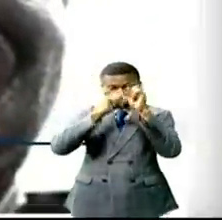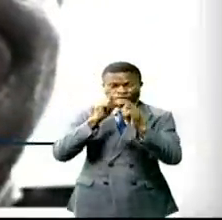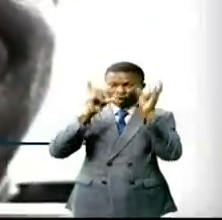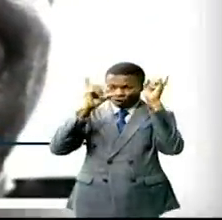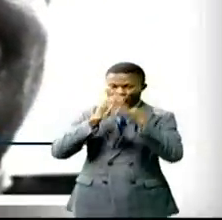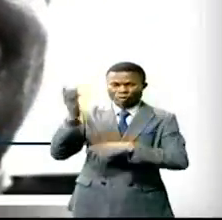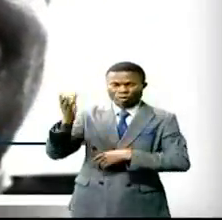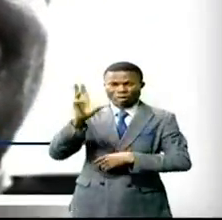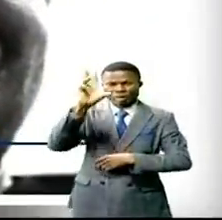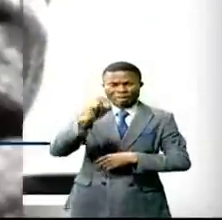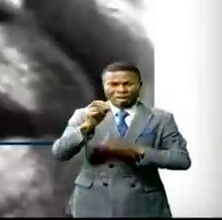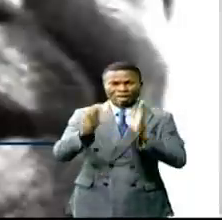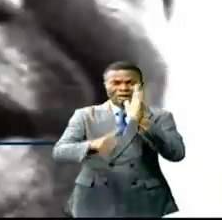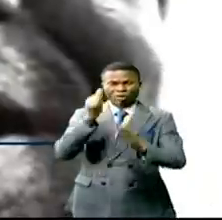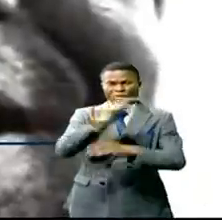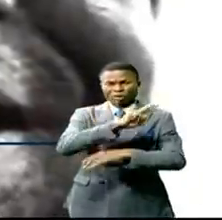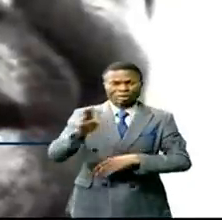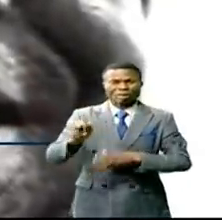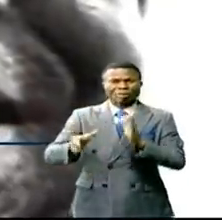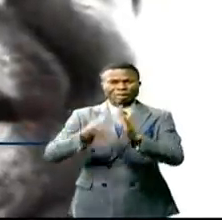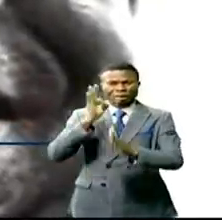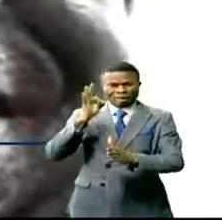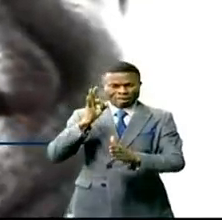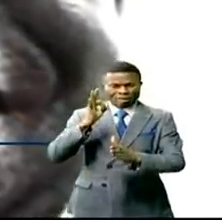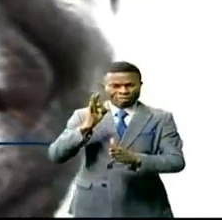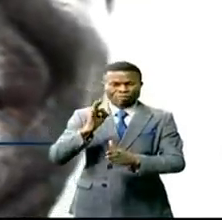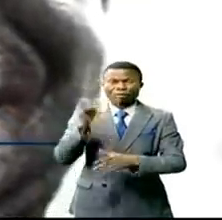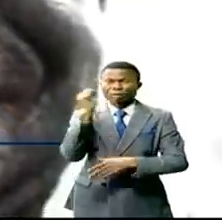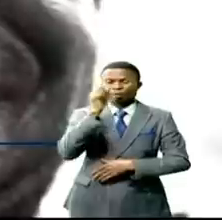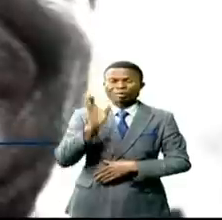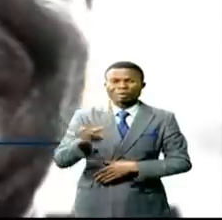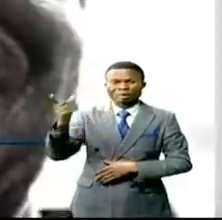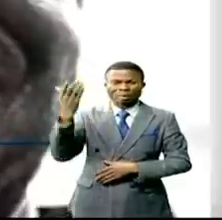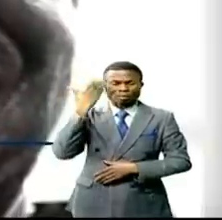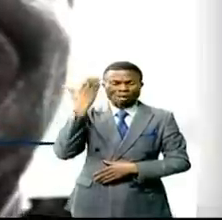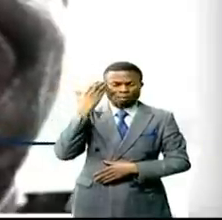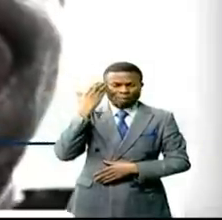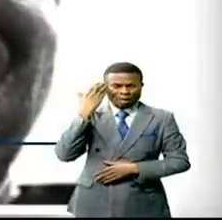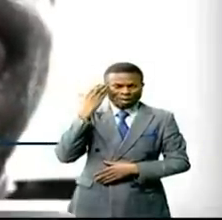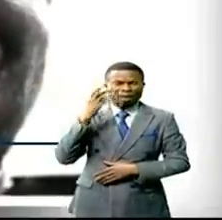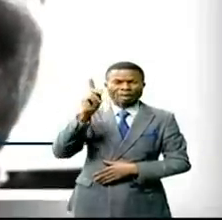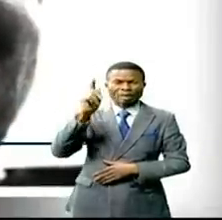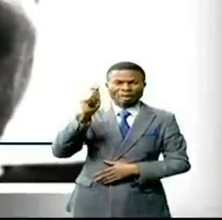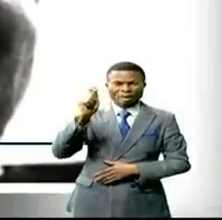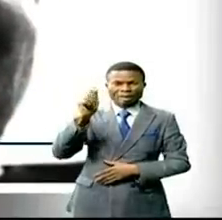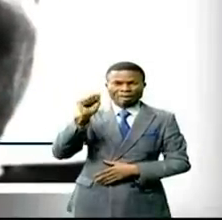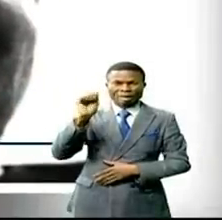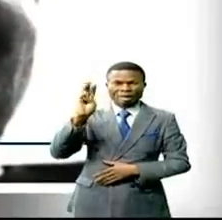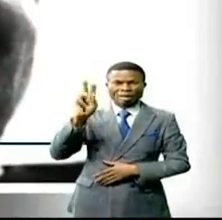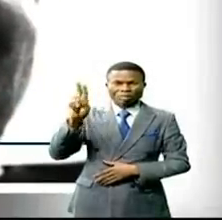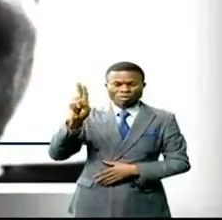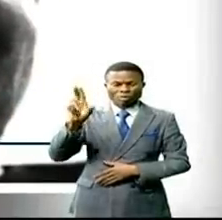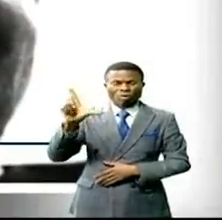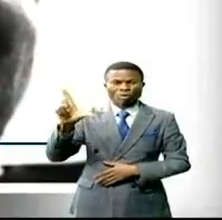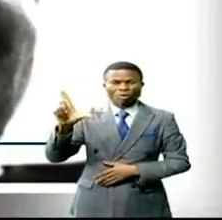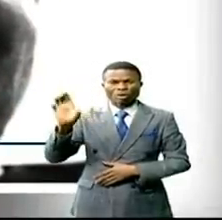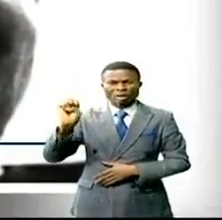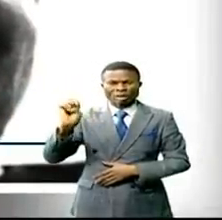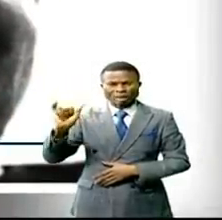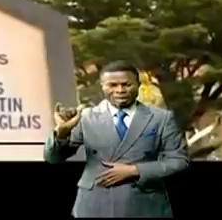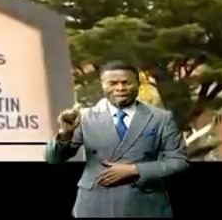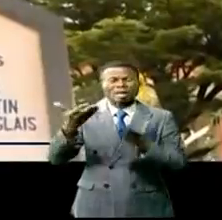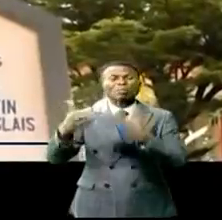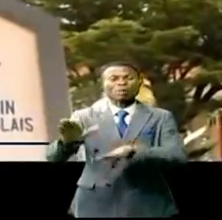les 30 novembre 2013 disparaissait l'artiste musicien pascal tabu ley dire aux chiroux cette icône de la musique congolaise